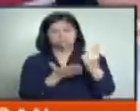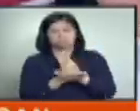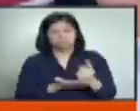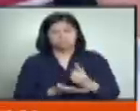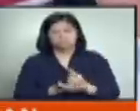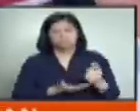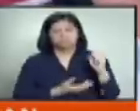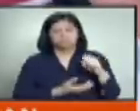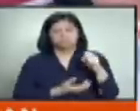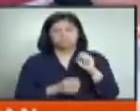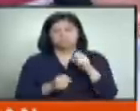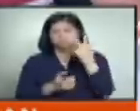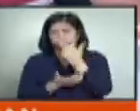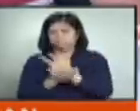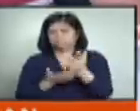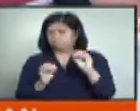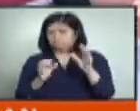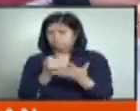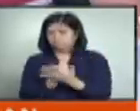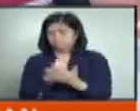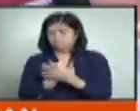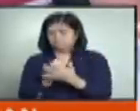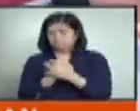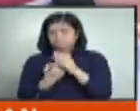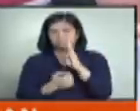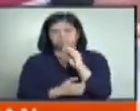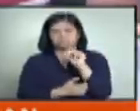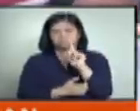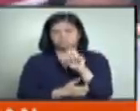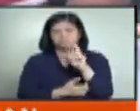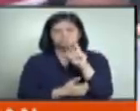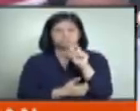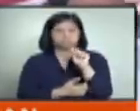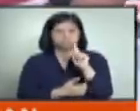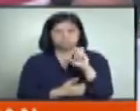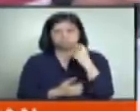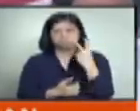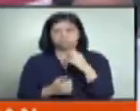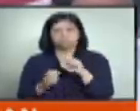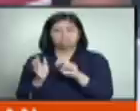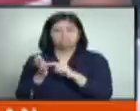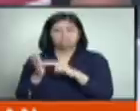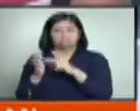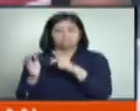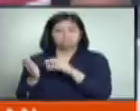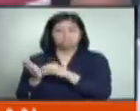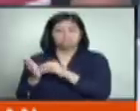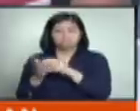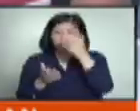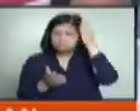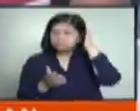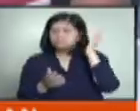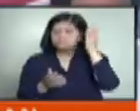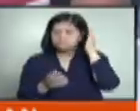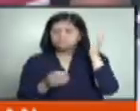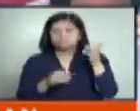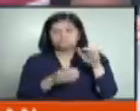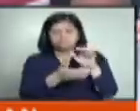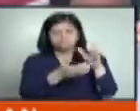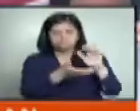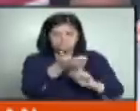po. So, 3 weeks na walang sweldo, bali-bali lang? Bali-bali. So, parang kayo pang humingi ng pabor sa